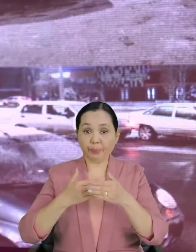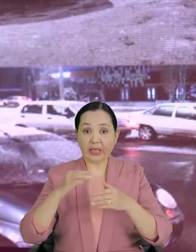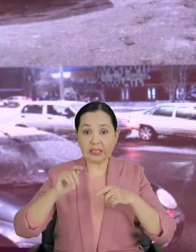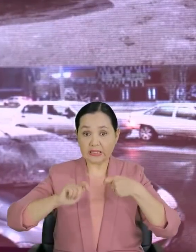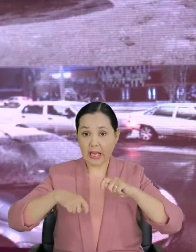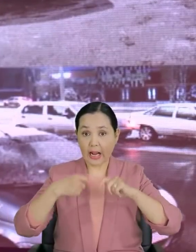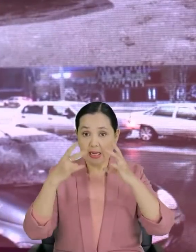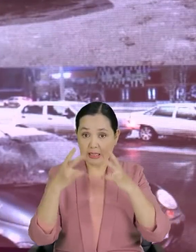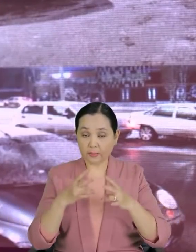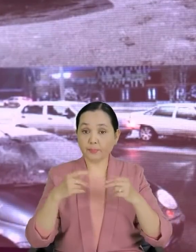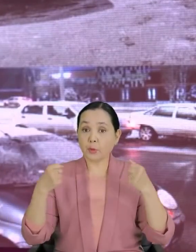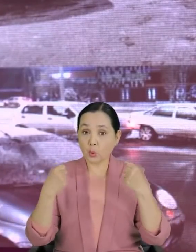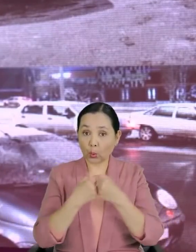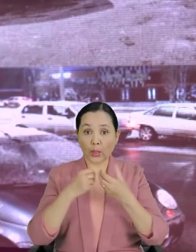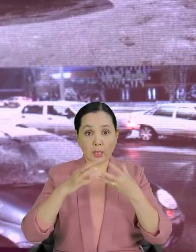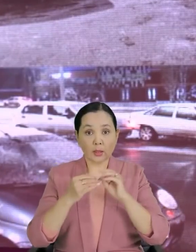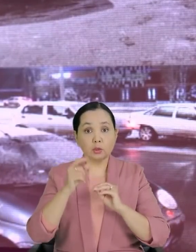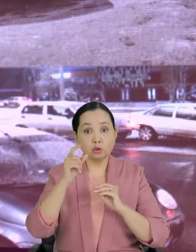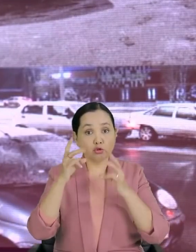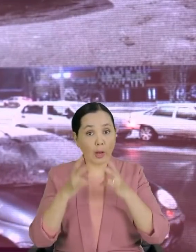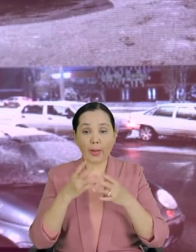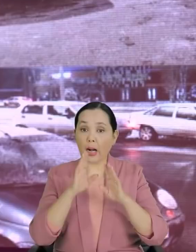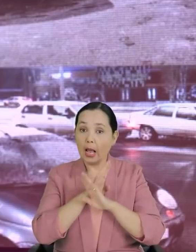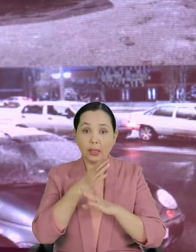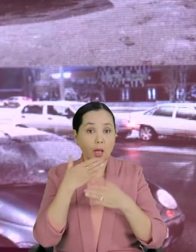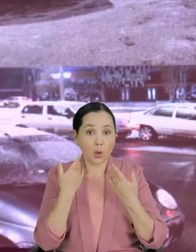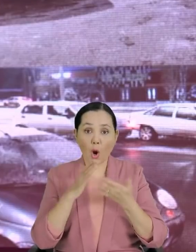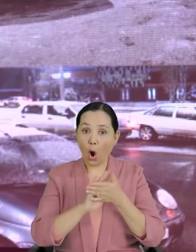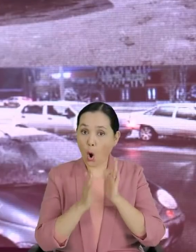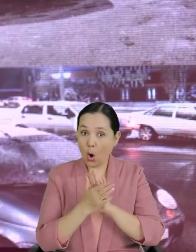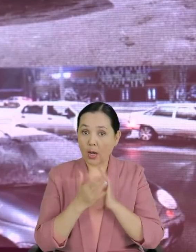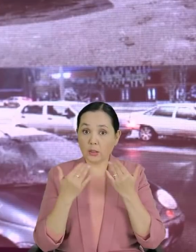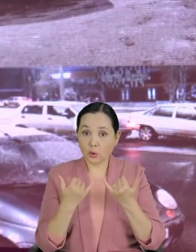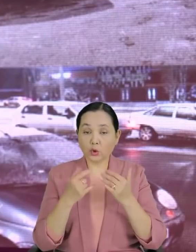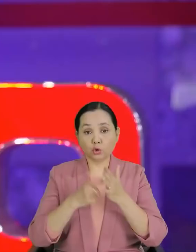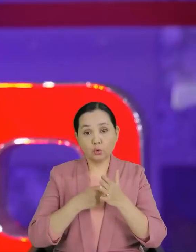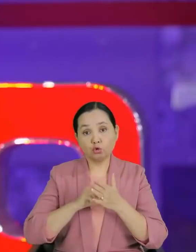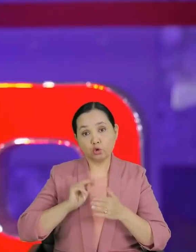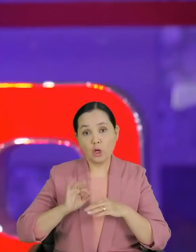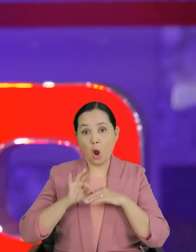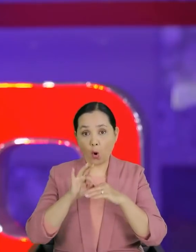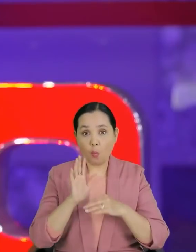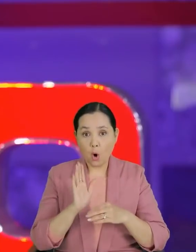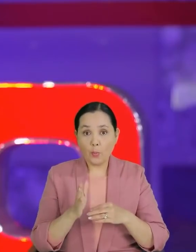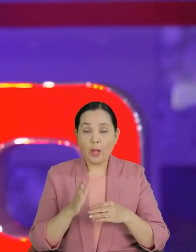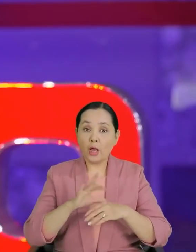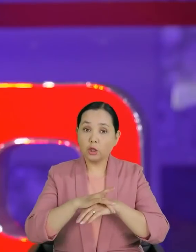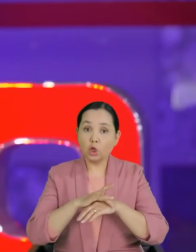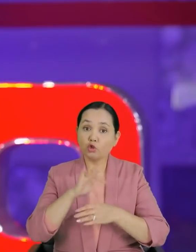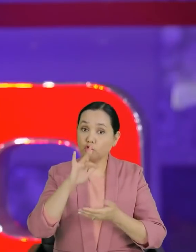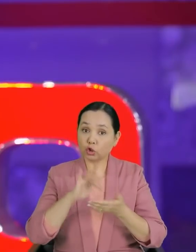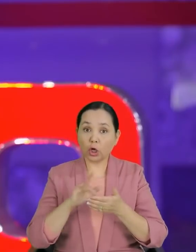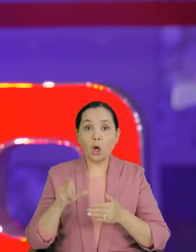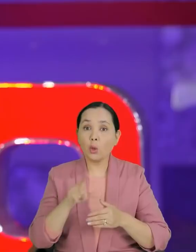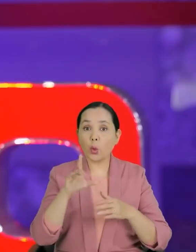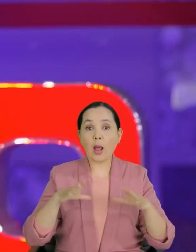zarar yetkazgan. To'qnashuv natijasida jabrlanganlar yo'q, ayni paytda holat yuzasidan surishtiruv ishlari olib borilmoqda. Toshkent shahar